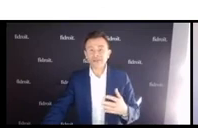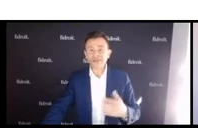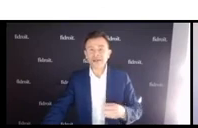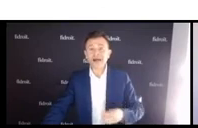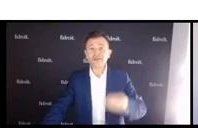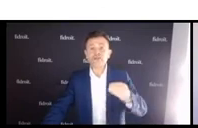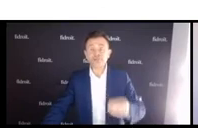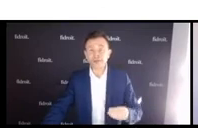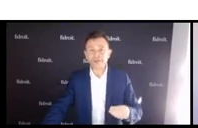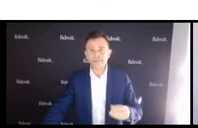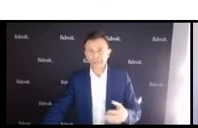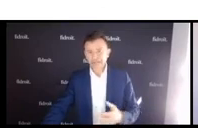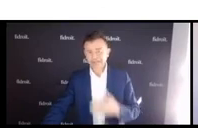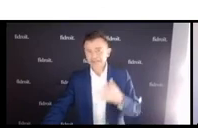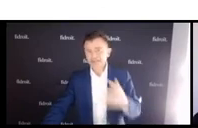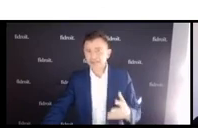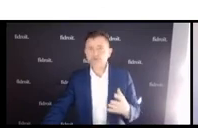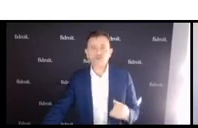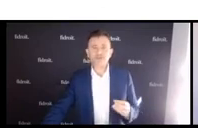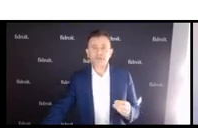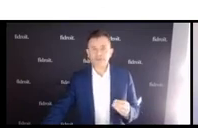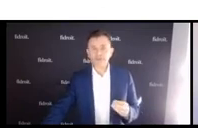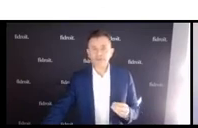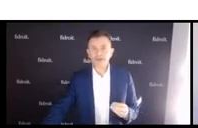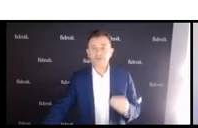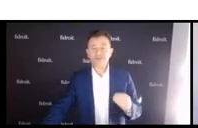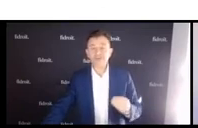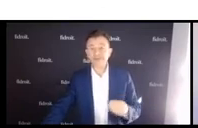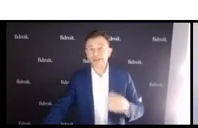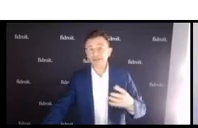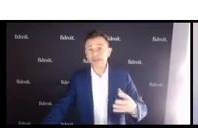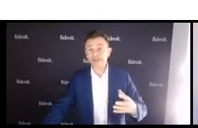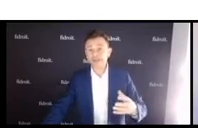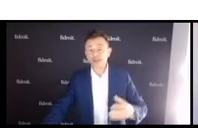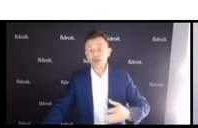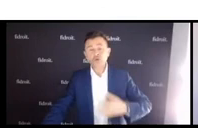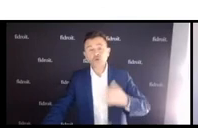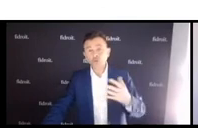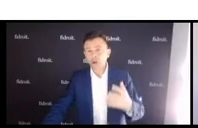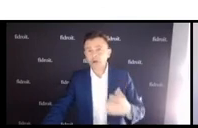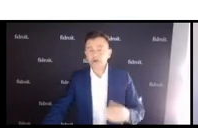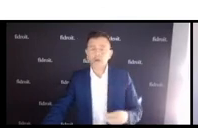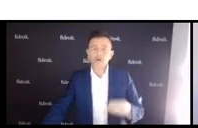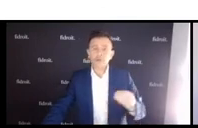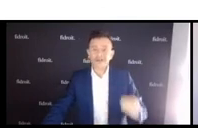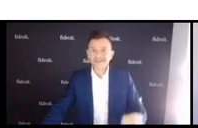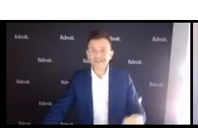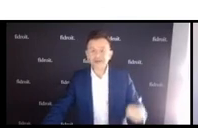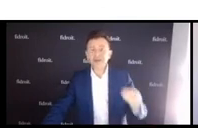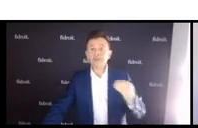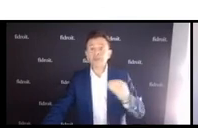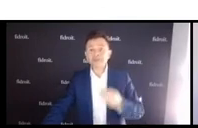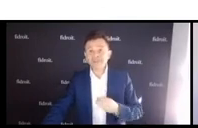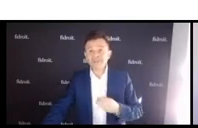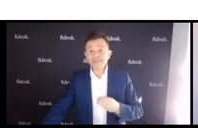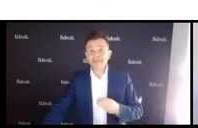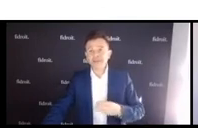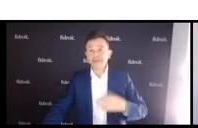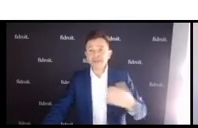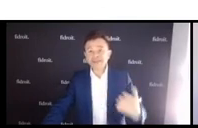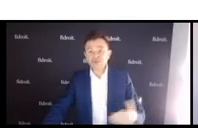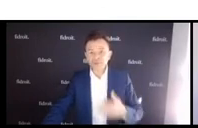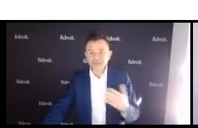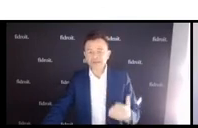une retraite à taux plein. Si tel ne devait pas être le cas, vous avez à la vérité trois principales